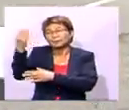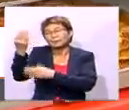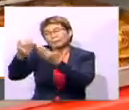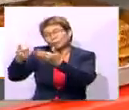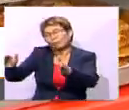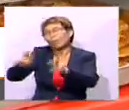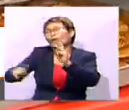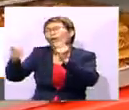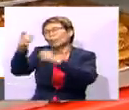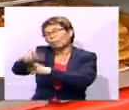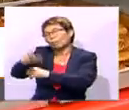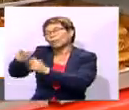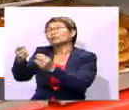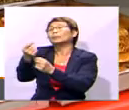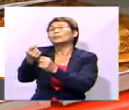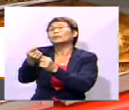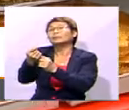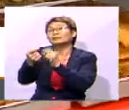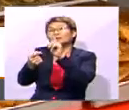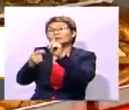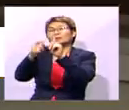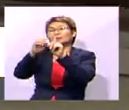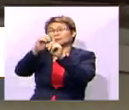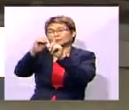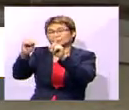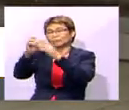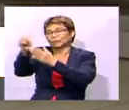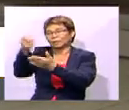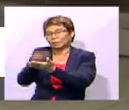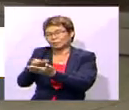kepada orang ramai dengan harga serendah R